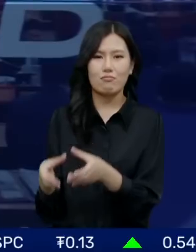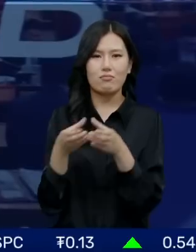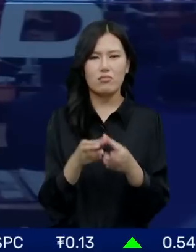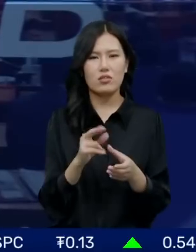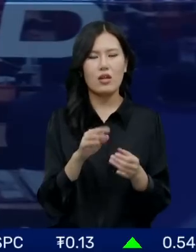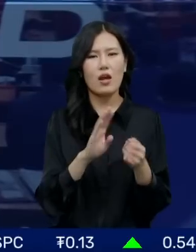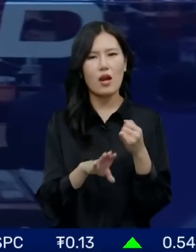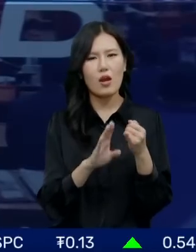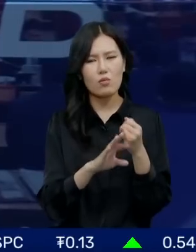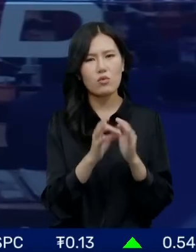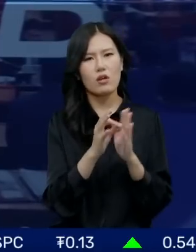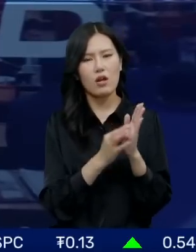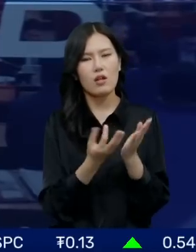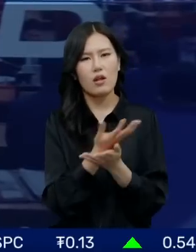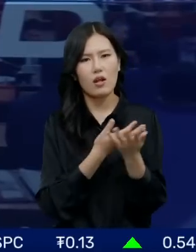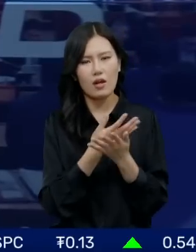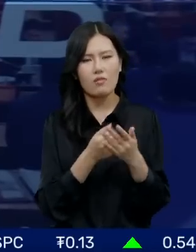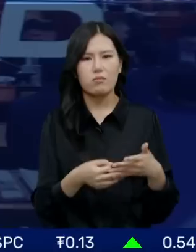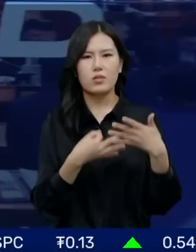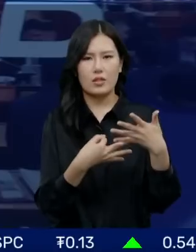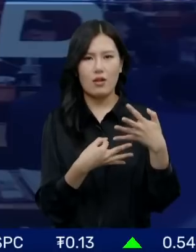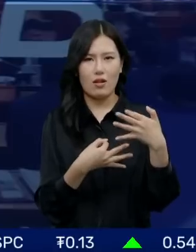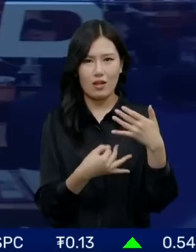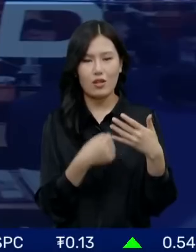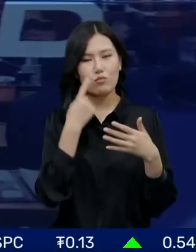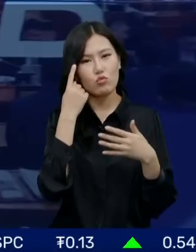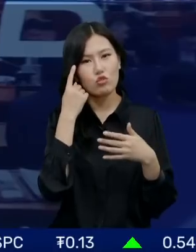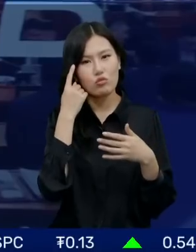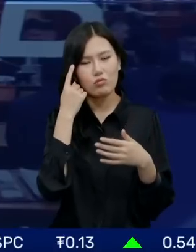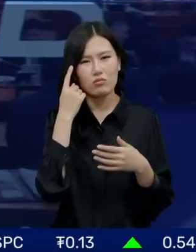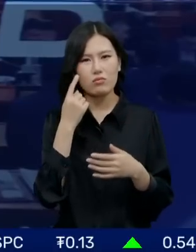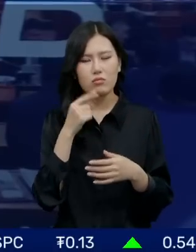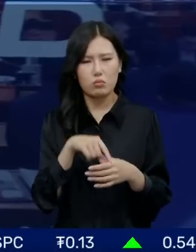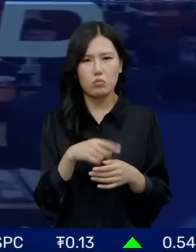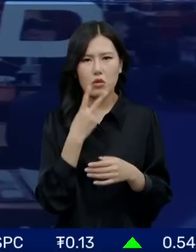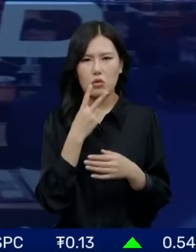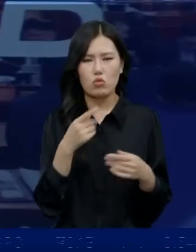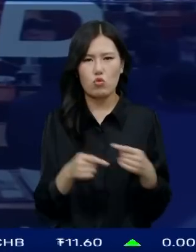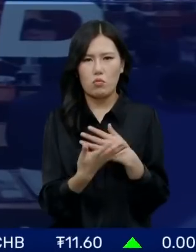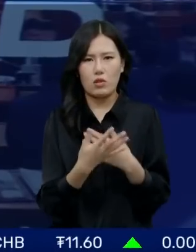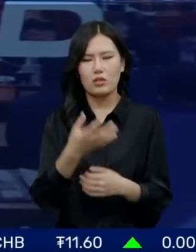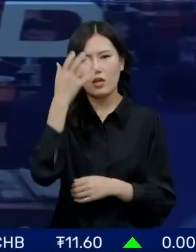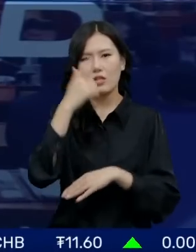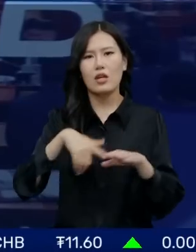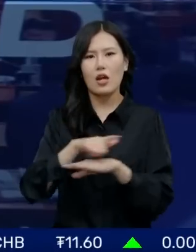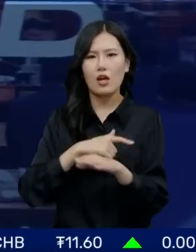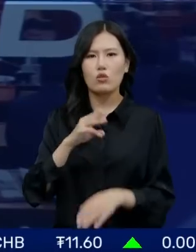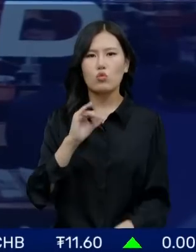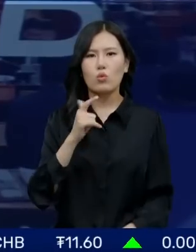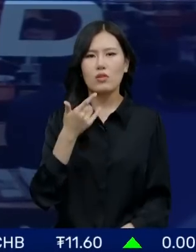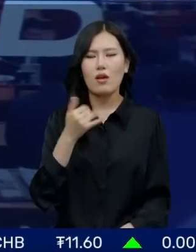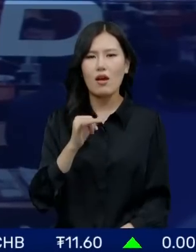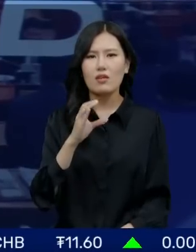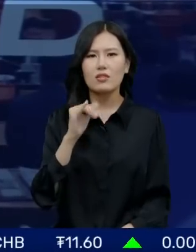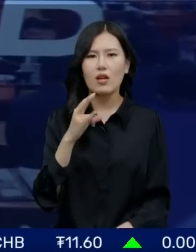хилцүүлэгт бэлтгэх 8 асуудлыг хилцэх ёстой байсан ч ганцхан засгийн газрын одоо тусгай сангийн тухай хуульд нэмэлт өөрчлөлт